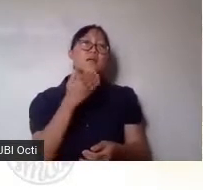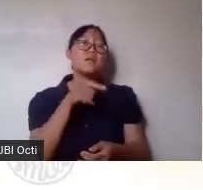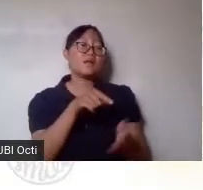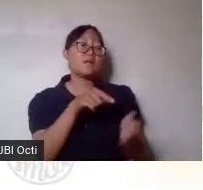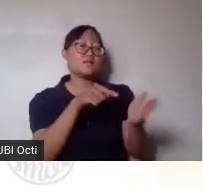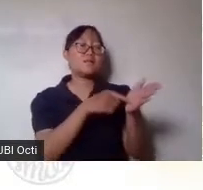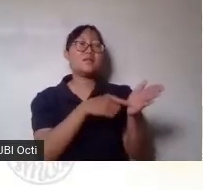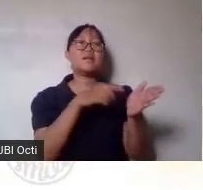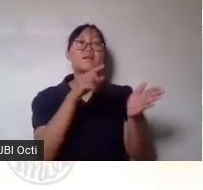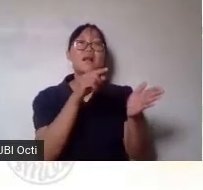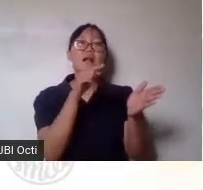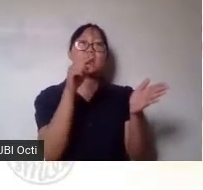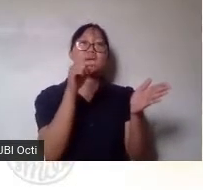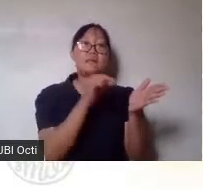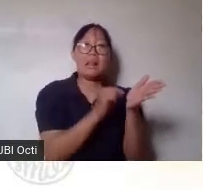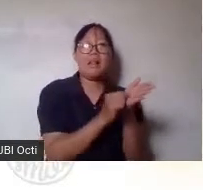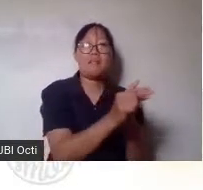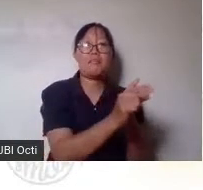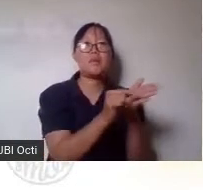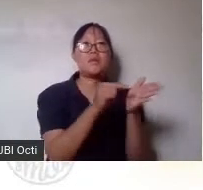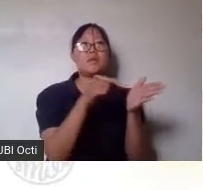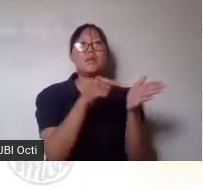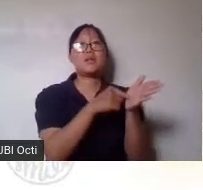Ya. Baik, slide selanjutnya.